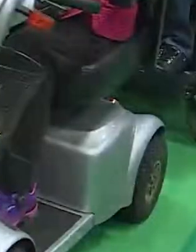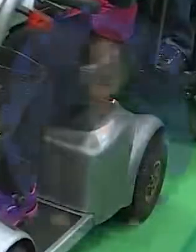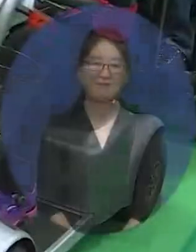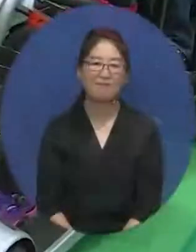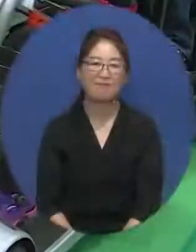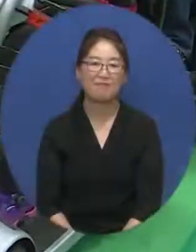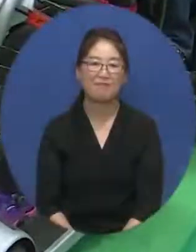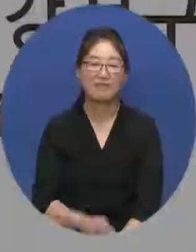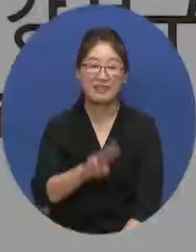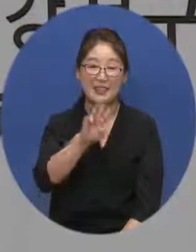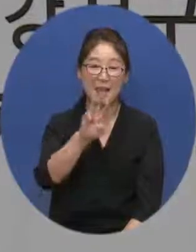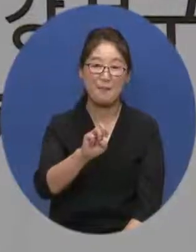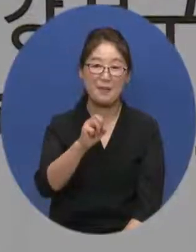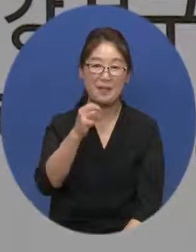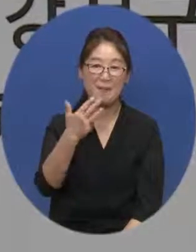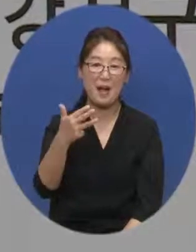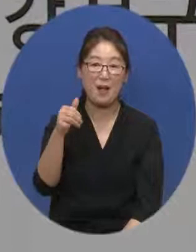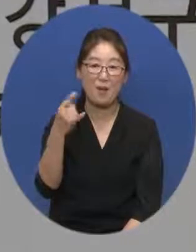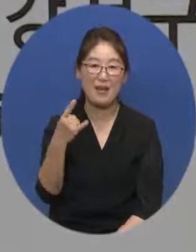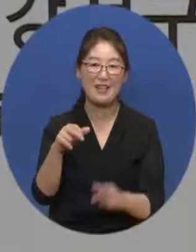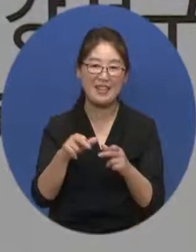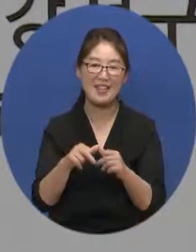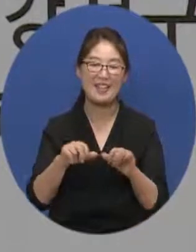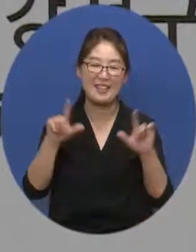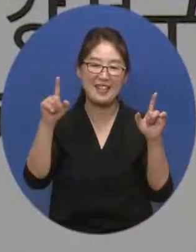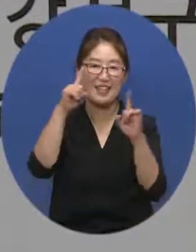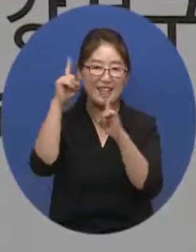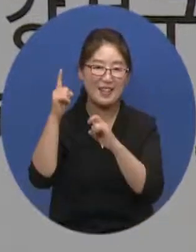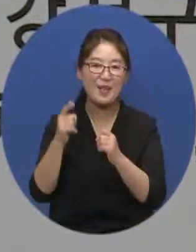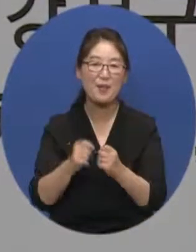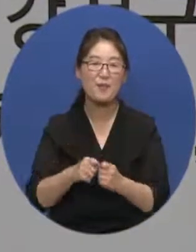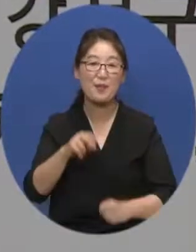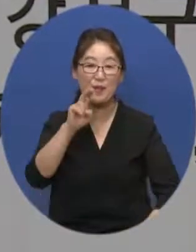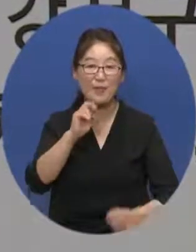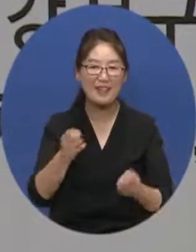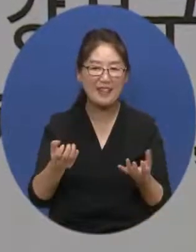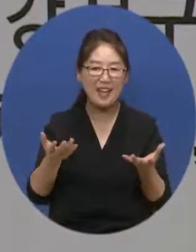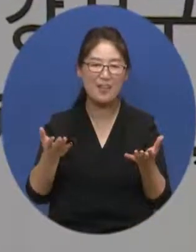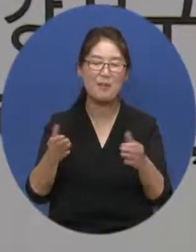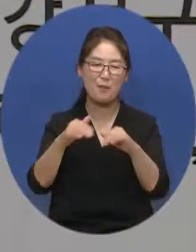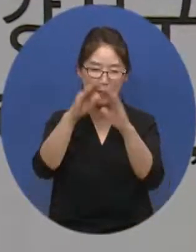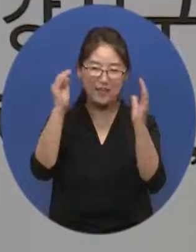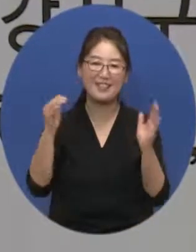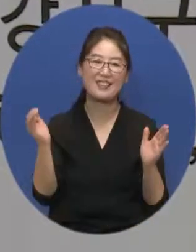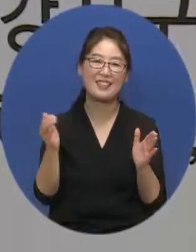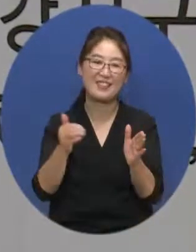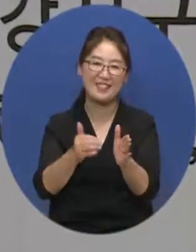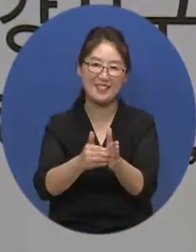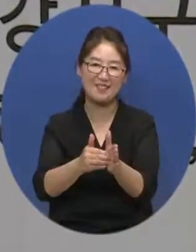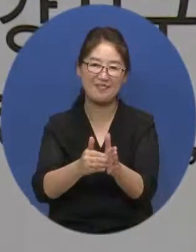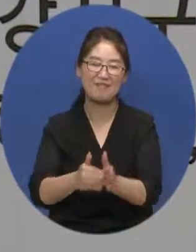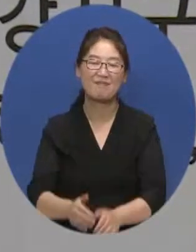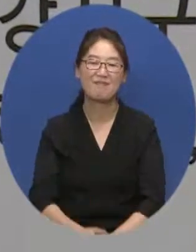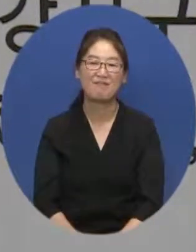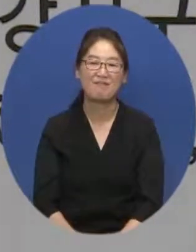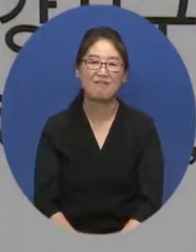제38회 장애인 날 기념 축하 공연 모든 순서를 여기서 마치도록